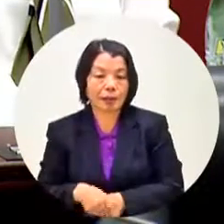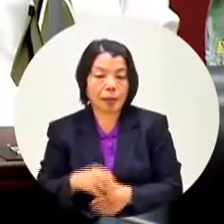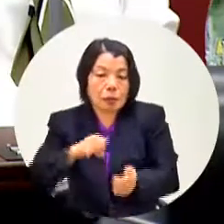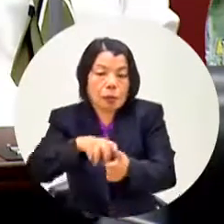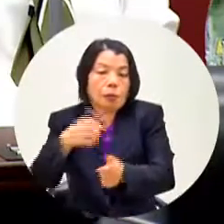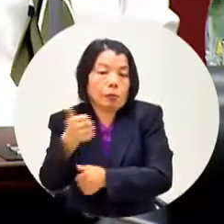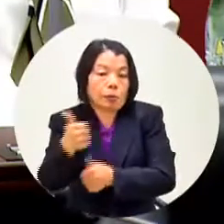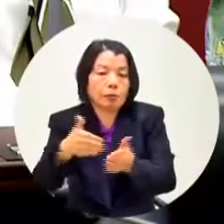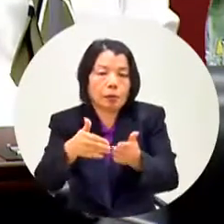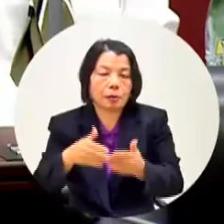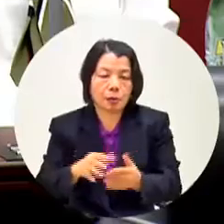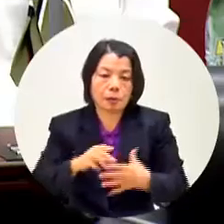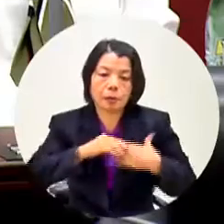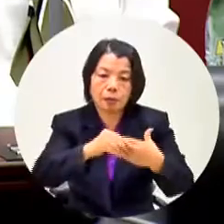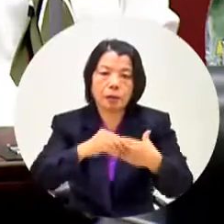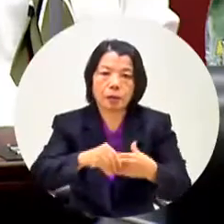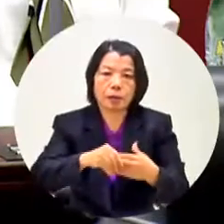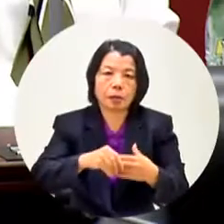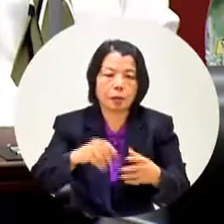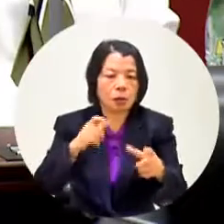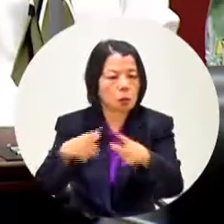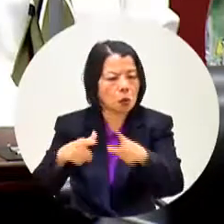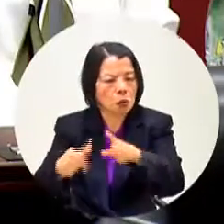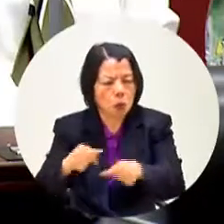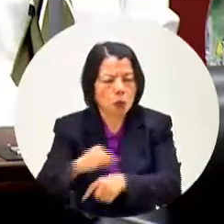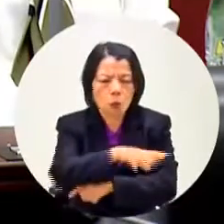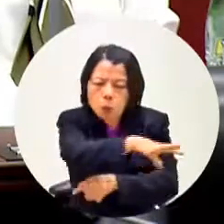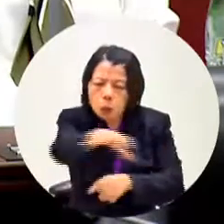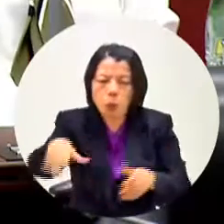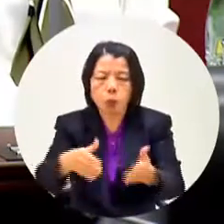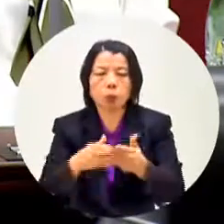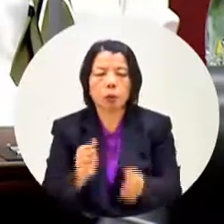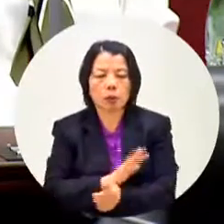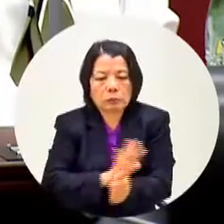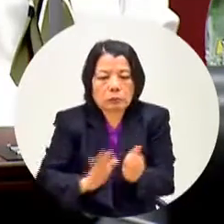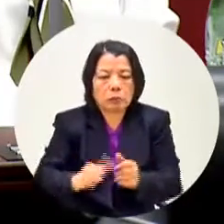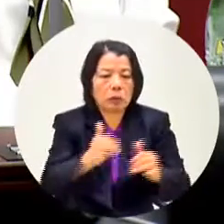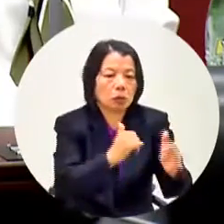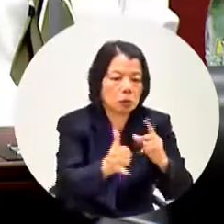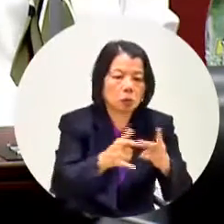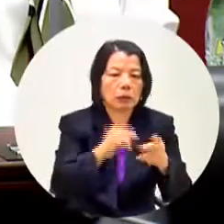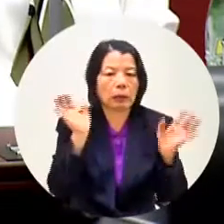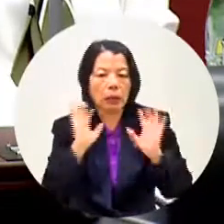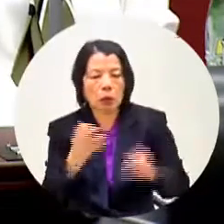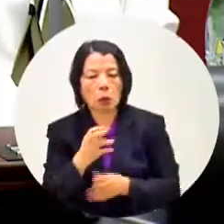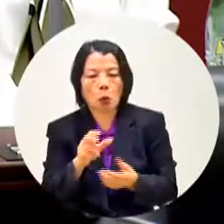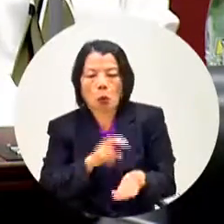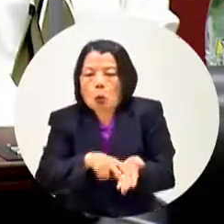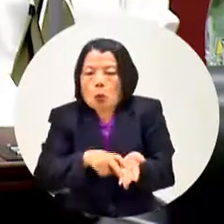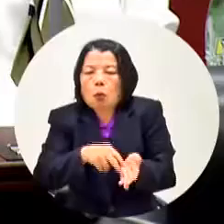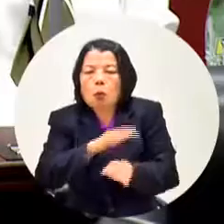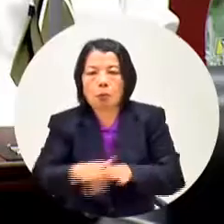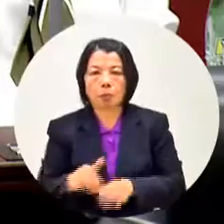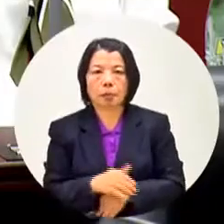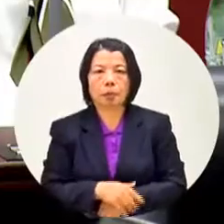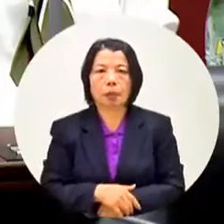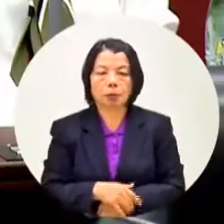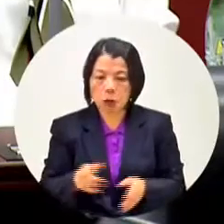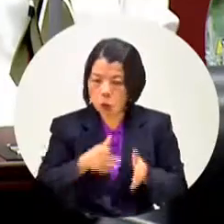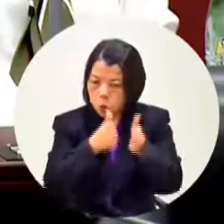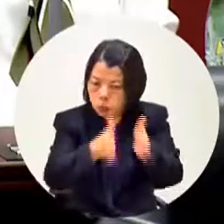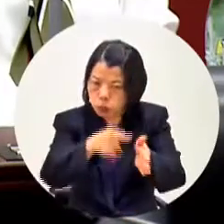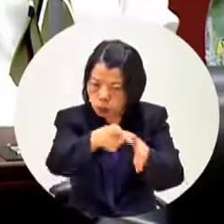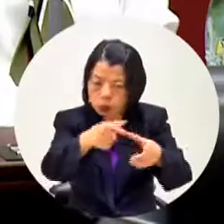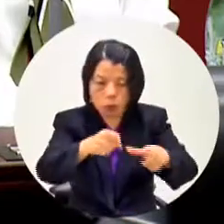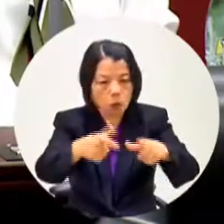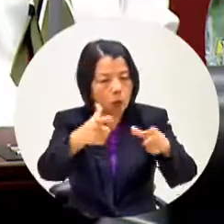没有一个去处，所以他们常常跟每一次办活动的时候都有民众跟本席澄清，希望在北高雄能够推动一个